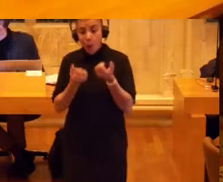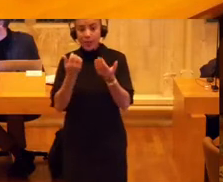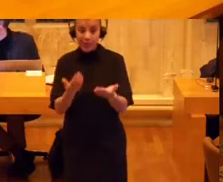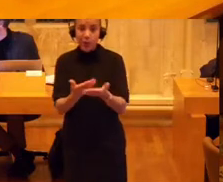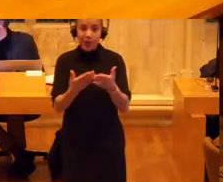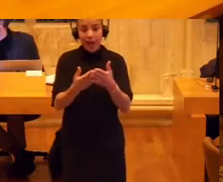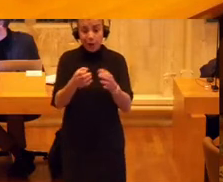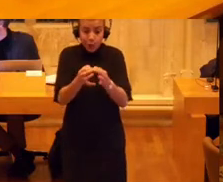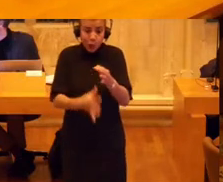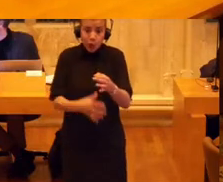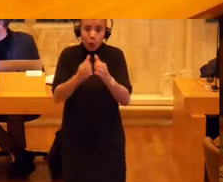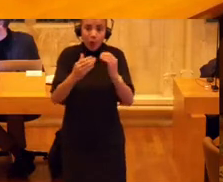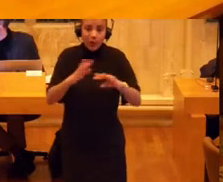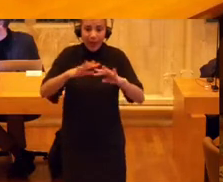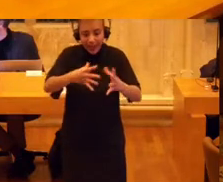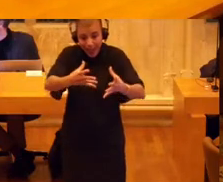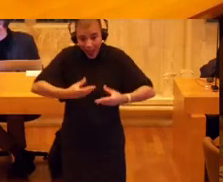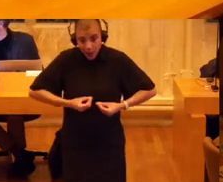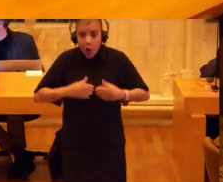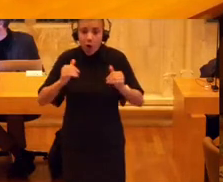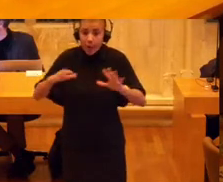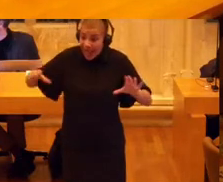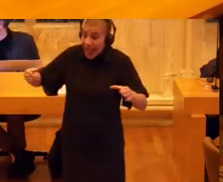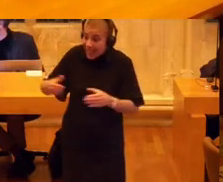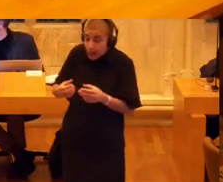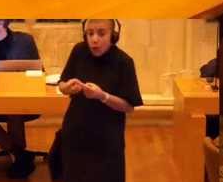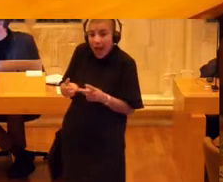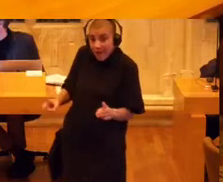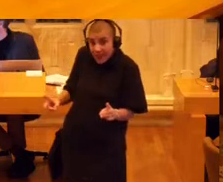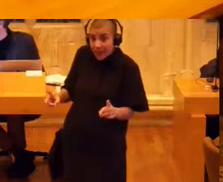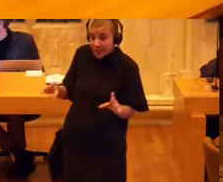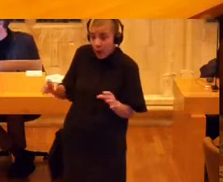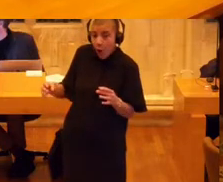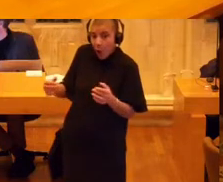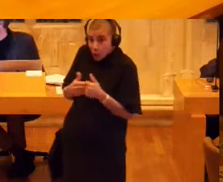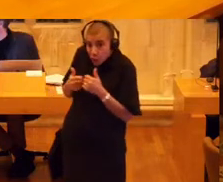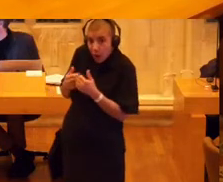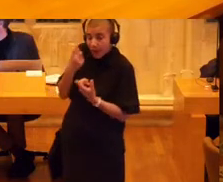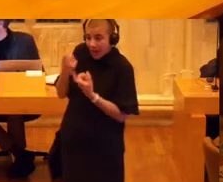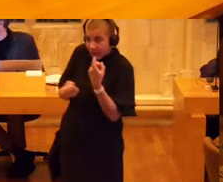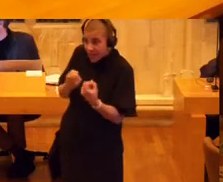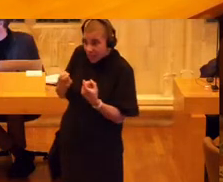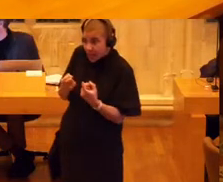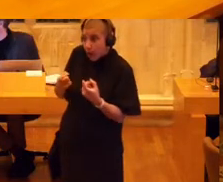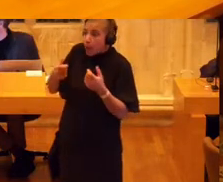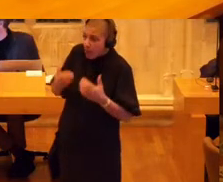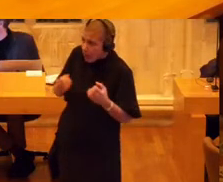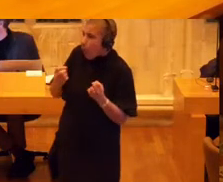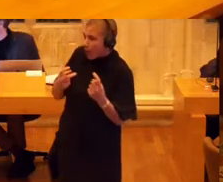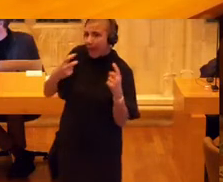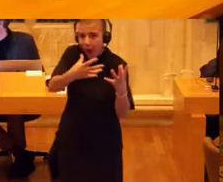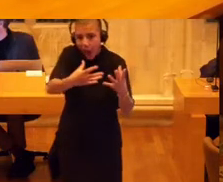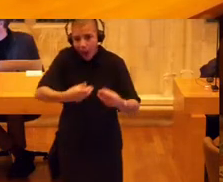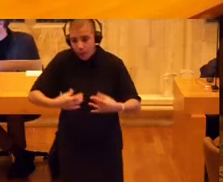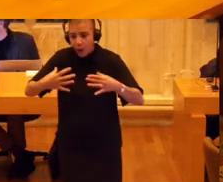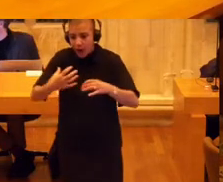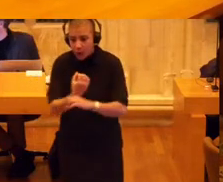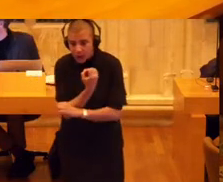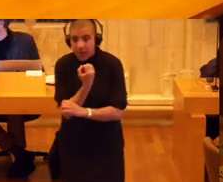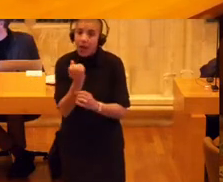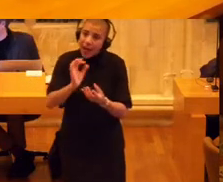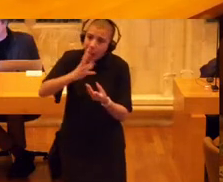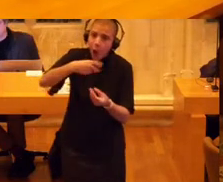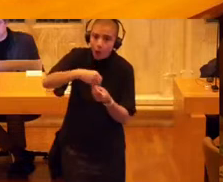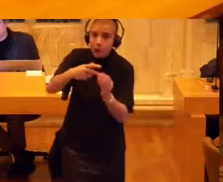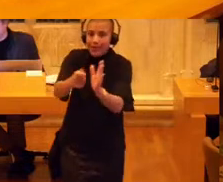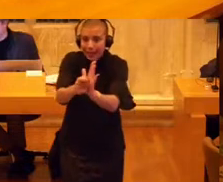remercie, et qu'il a fallu quand même libérer les créneaux pour pouvoir répondre à l'ensemble de leurs dates. Donc, je tiens quand même à dire